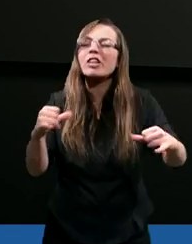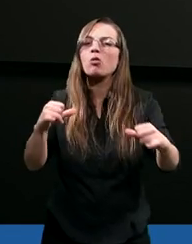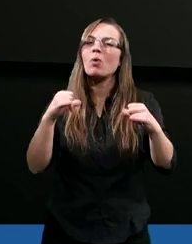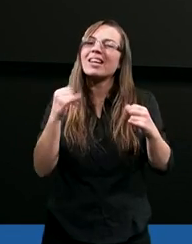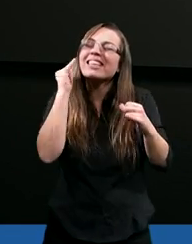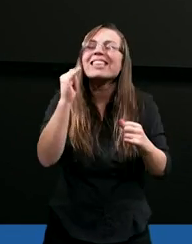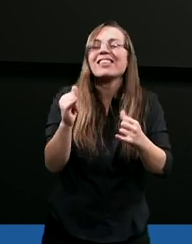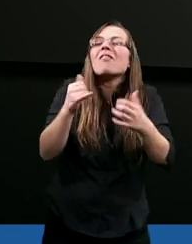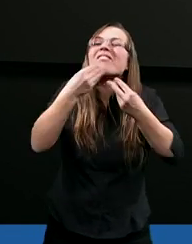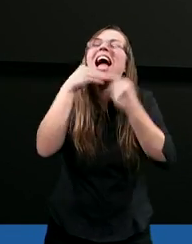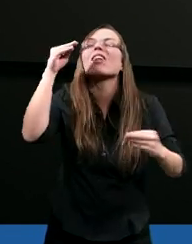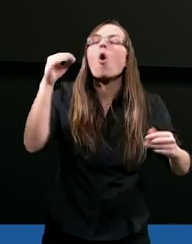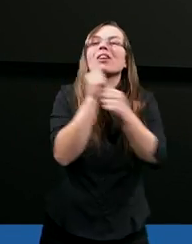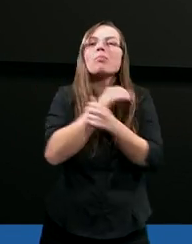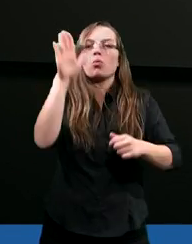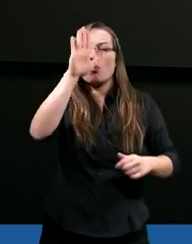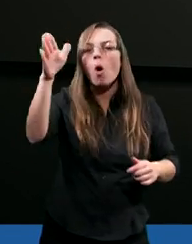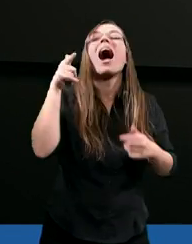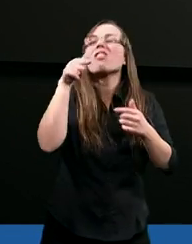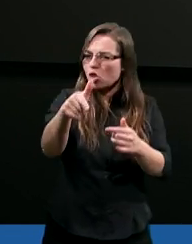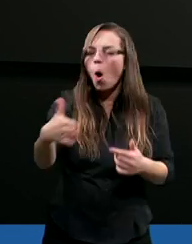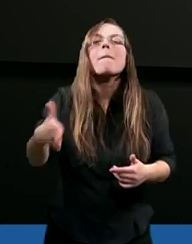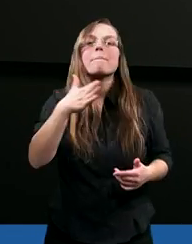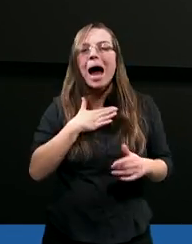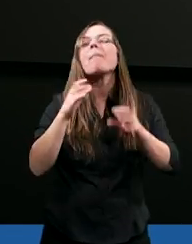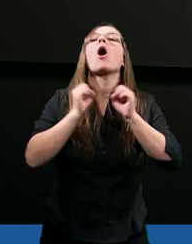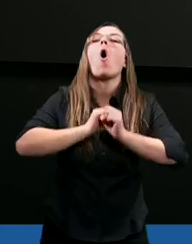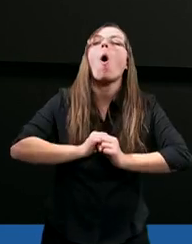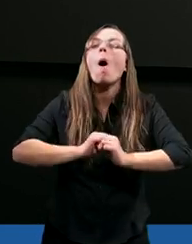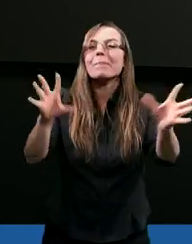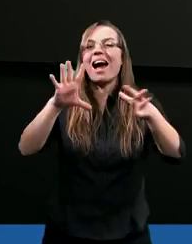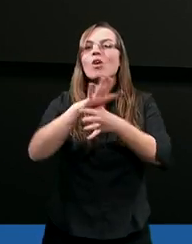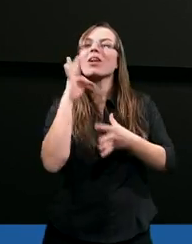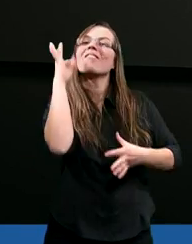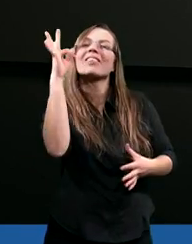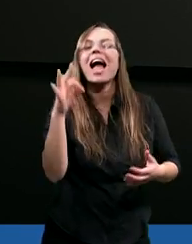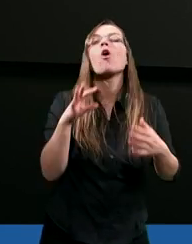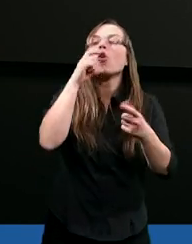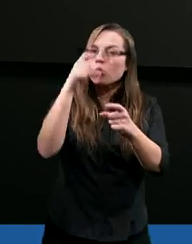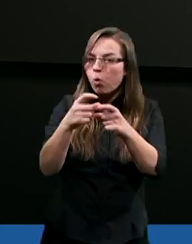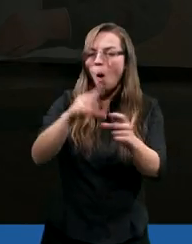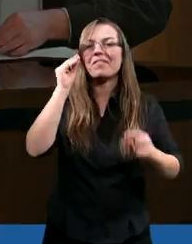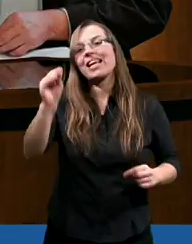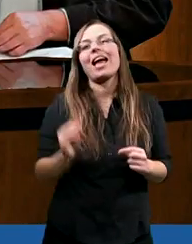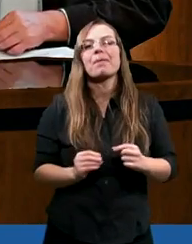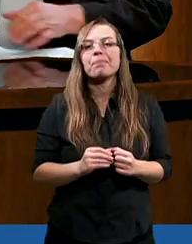wielkości Boga. I to mamy objawione w Jego Słowie. Ludzie